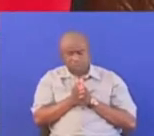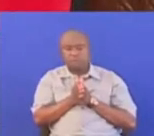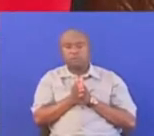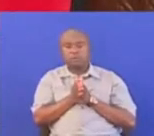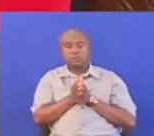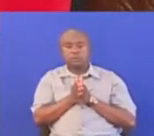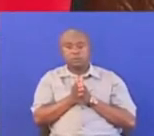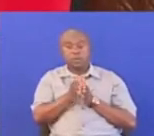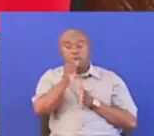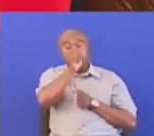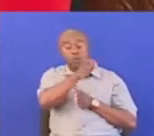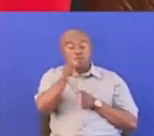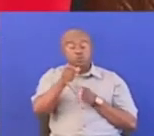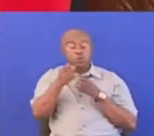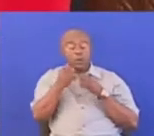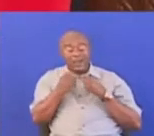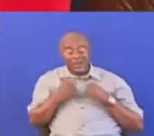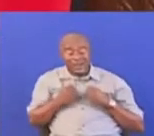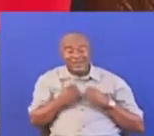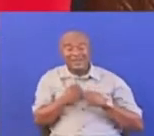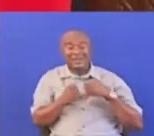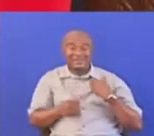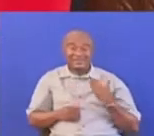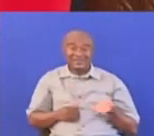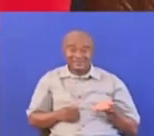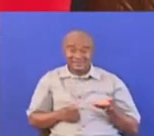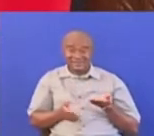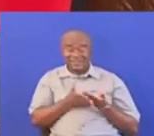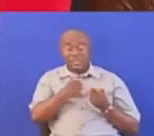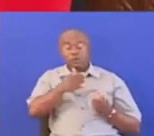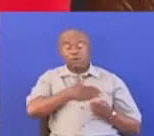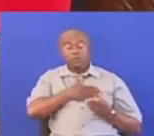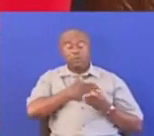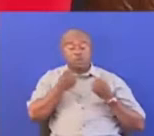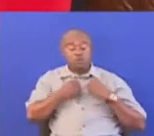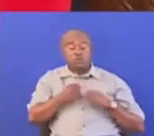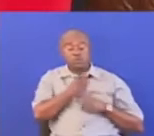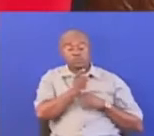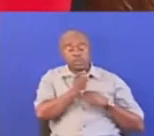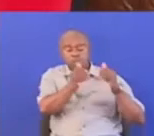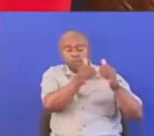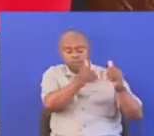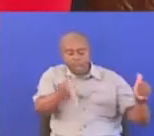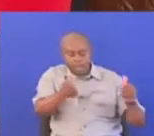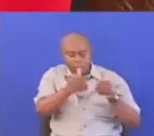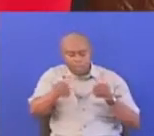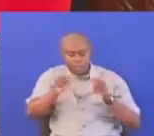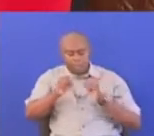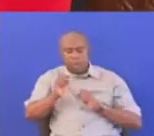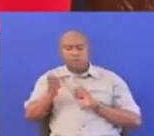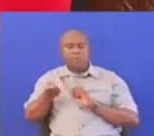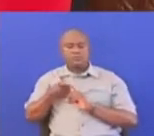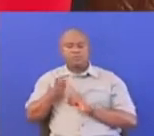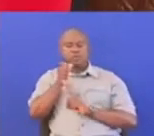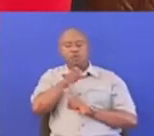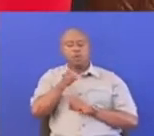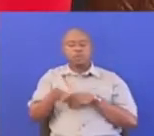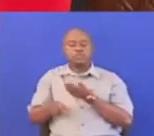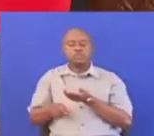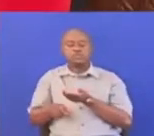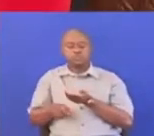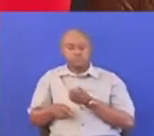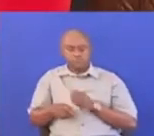niombe sana wale watendaji ambao watakuwa wanakwenda kutekeleza ile mipaka wawe marafiki na wananchi wa maeneo